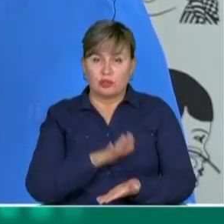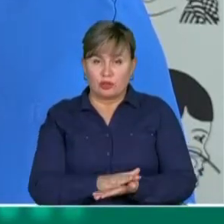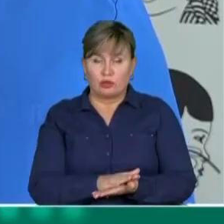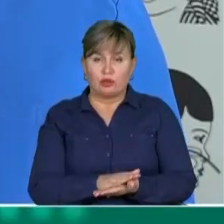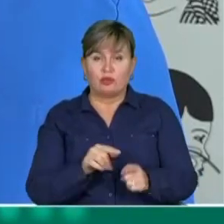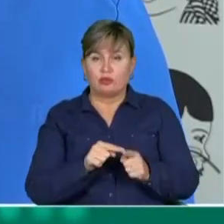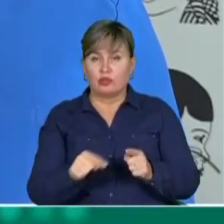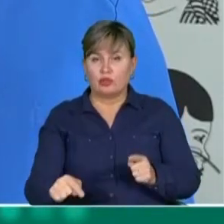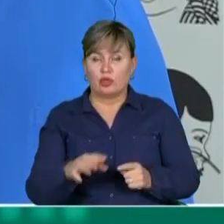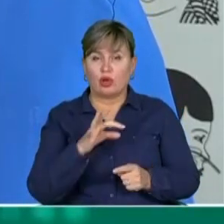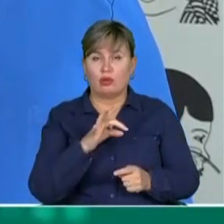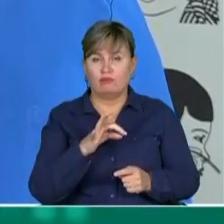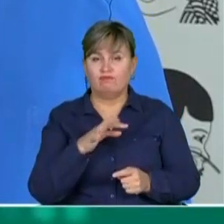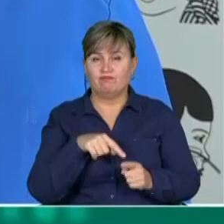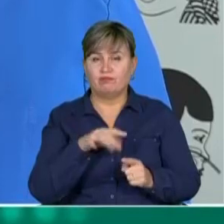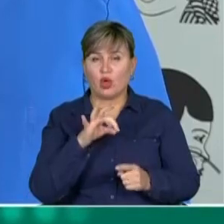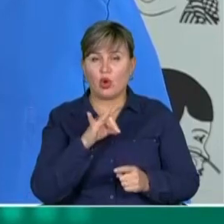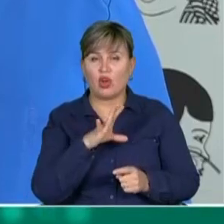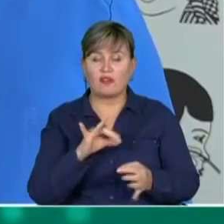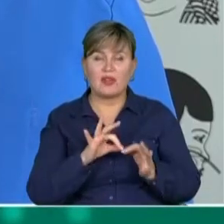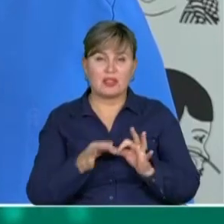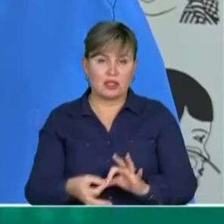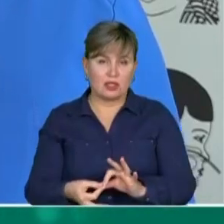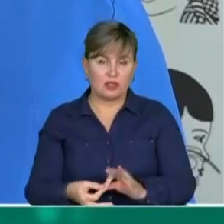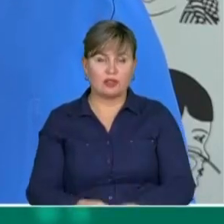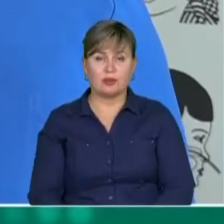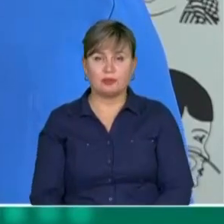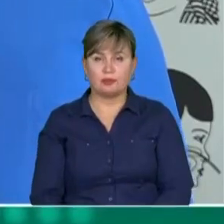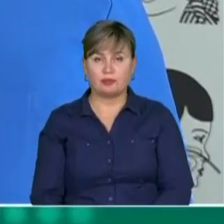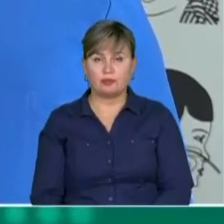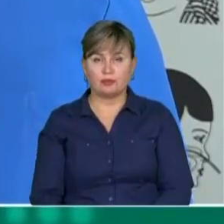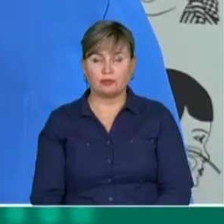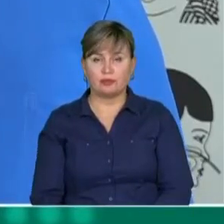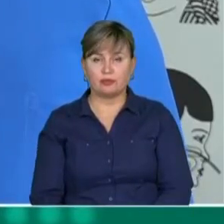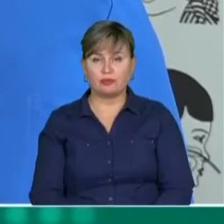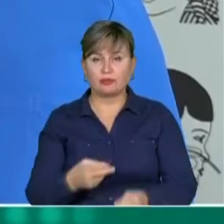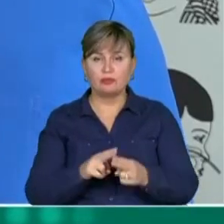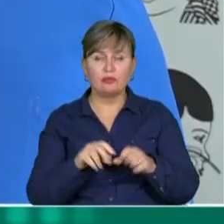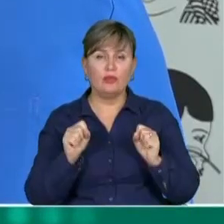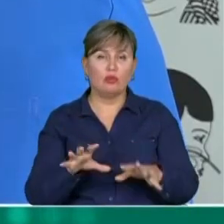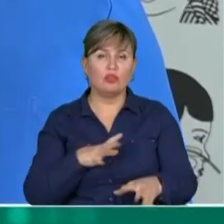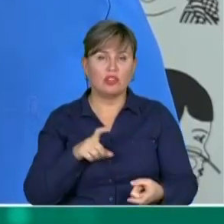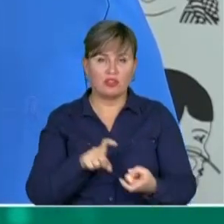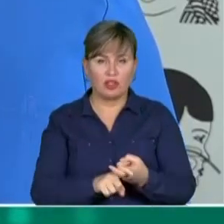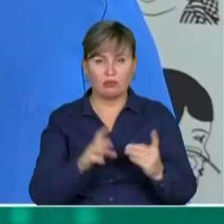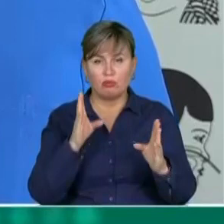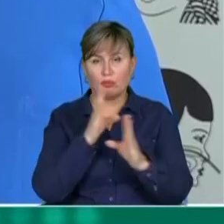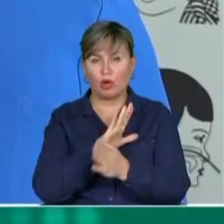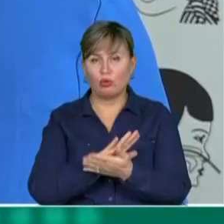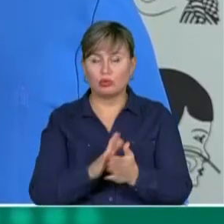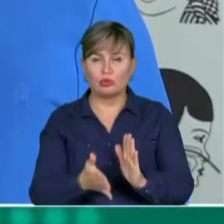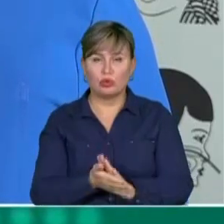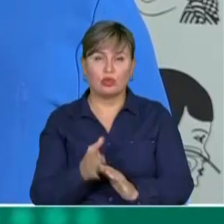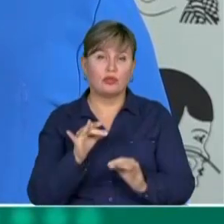в течение ОРВИ, осложнение эпидситуации по ОРВИ. То есть это может быть связано с погодными условиями и,